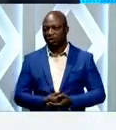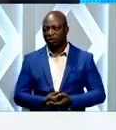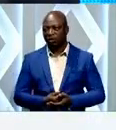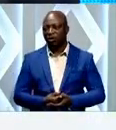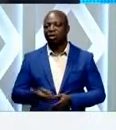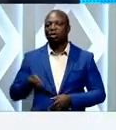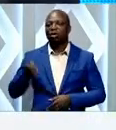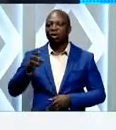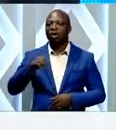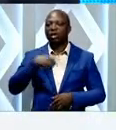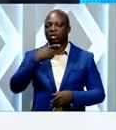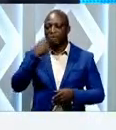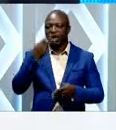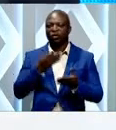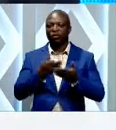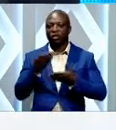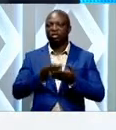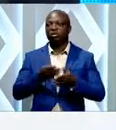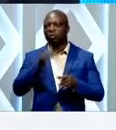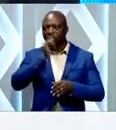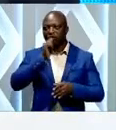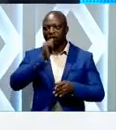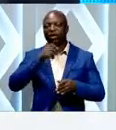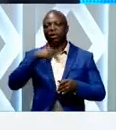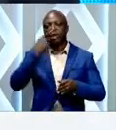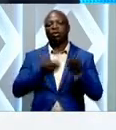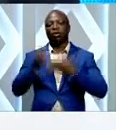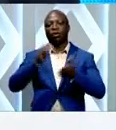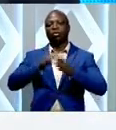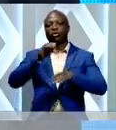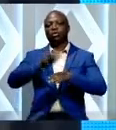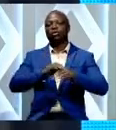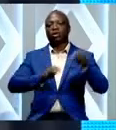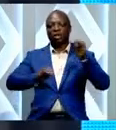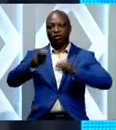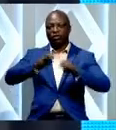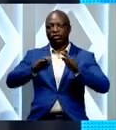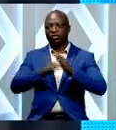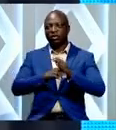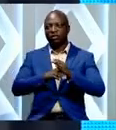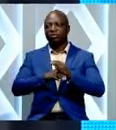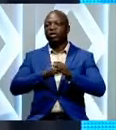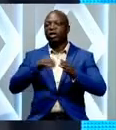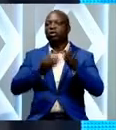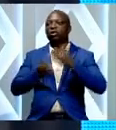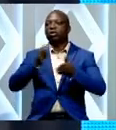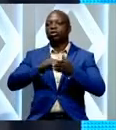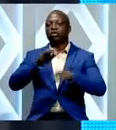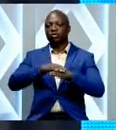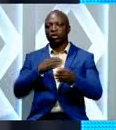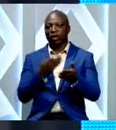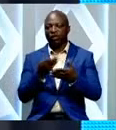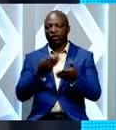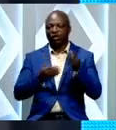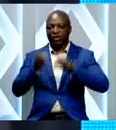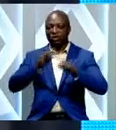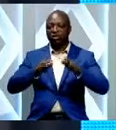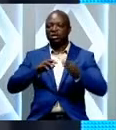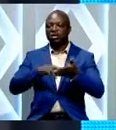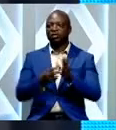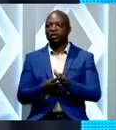dit financement privé dit retour sur investissement. Et qui dit retour sur investissement